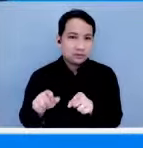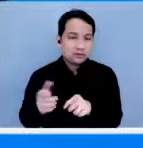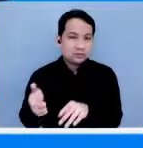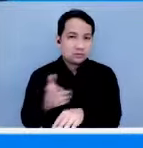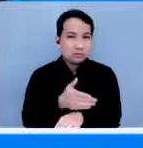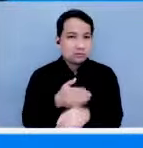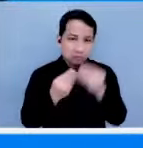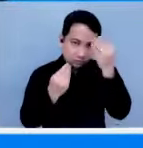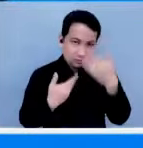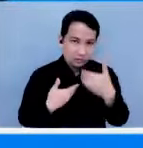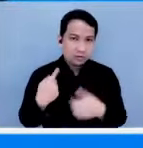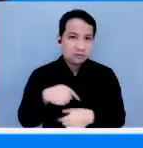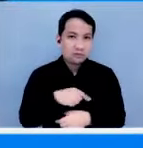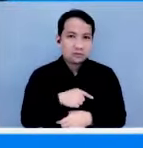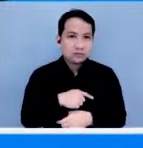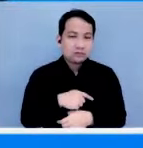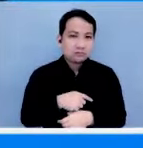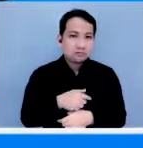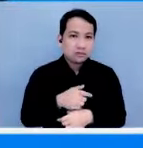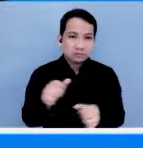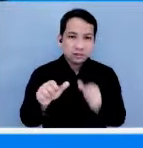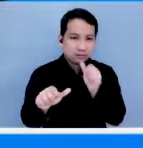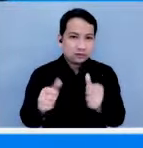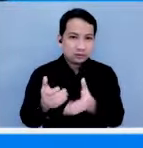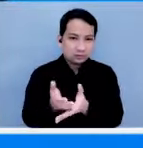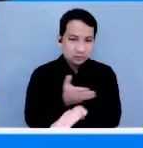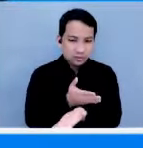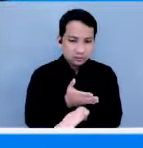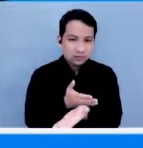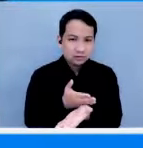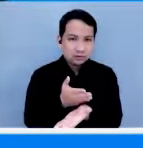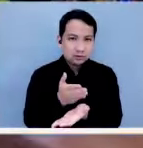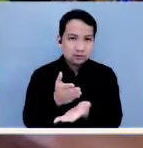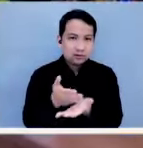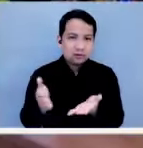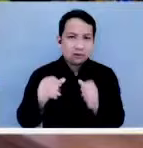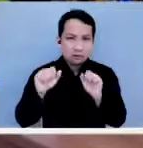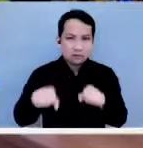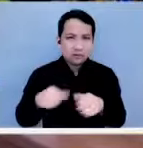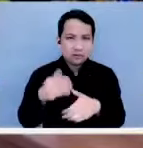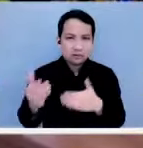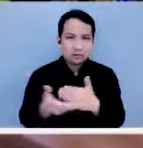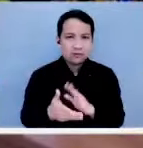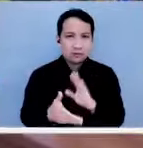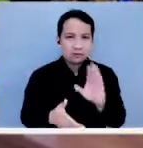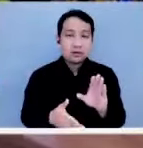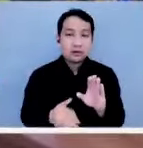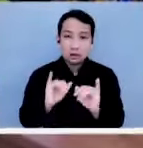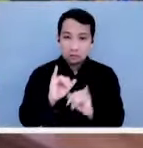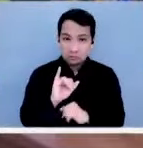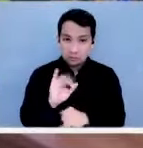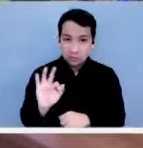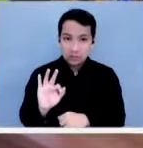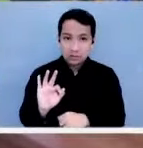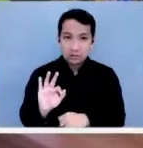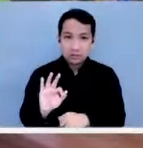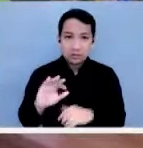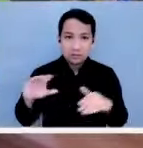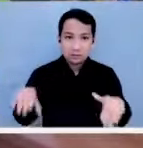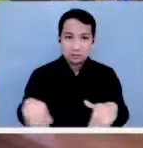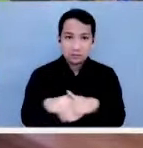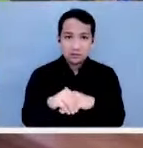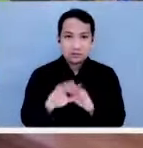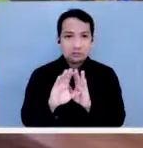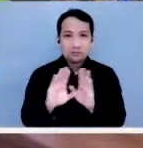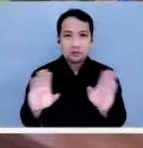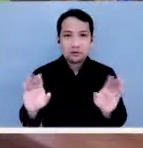abiso sa akin? Tapos ayaw niyang hatiin ang pera ng pinagbentahan. Ano ang pwede kong gawin? Kung kayo ay hindi kasal at wala namang